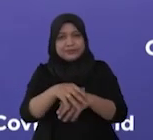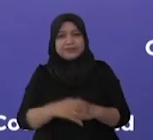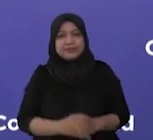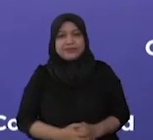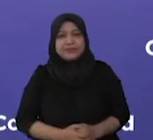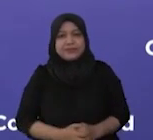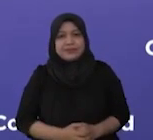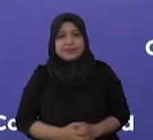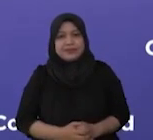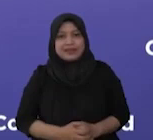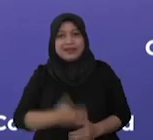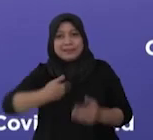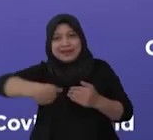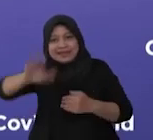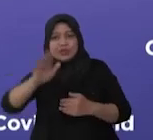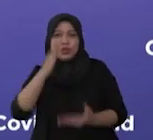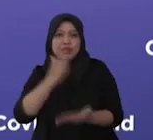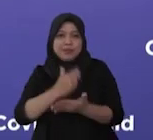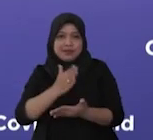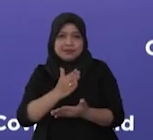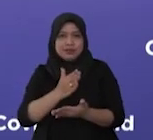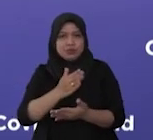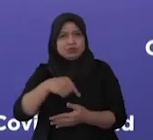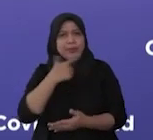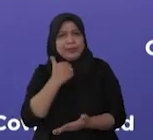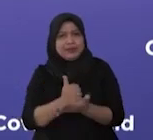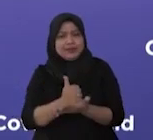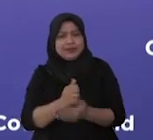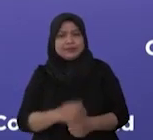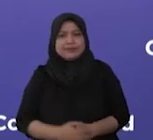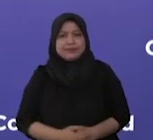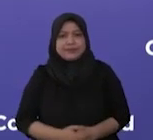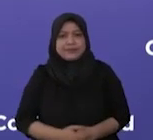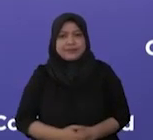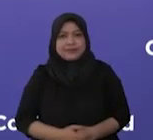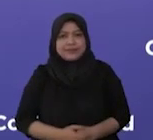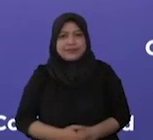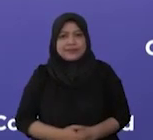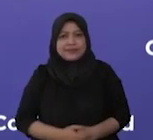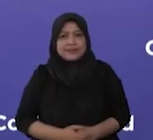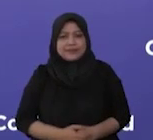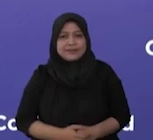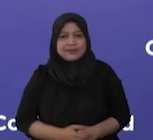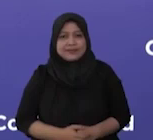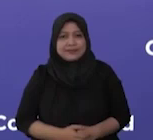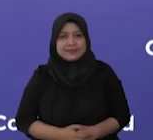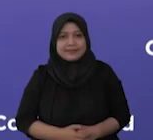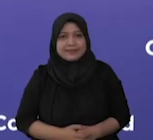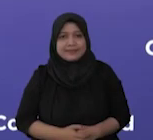membatasi perjalanan ini menjadi penting untuk kita sekalian disamping juga dilaksanakan kegiatan